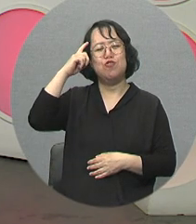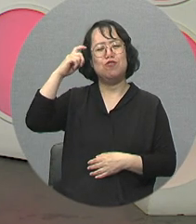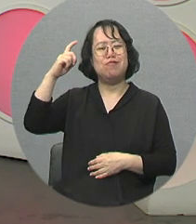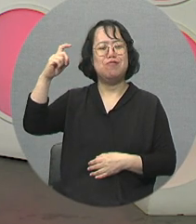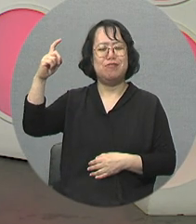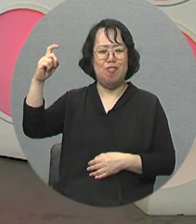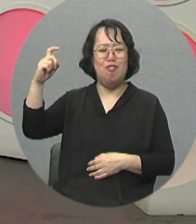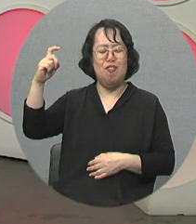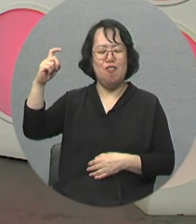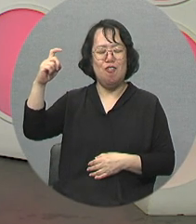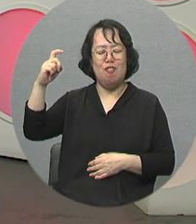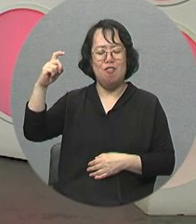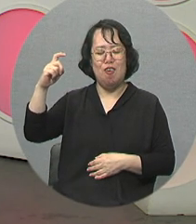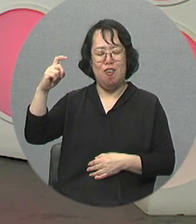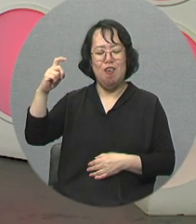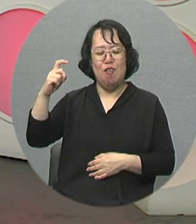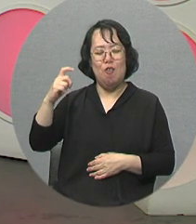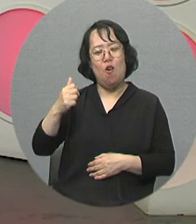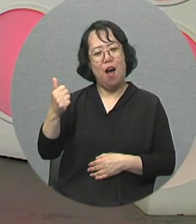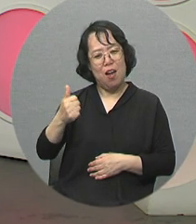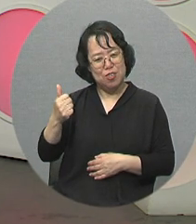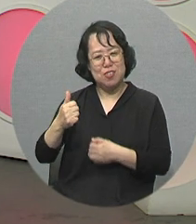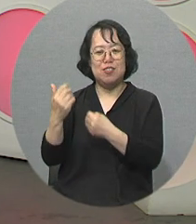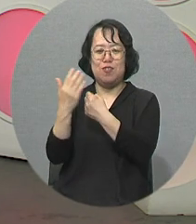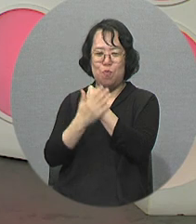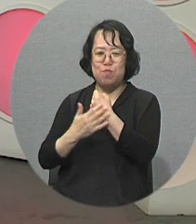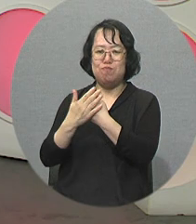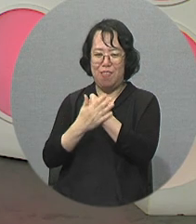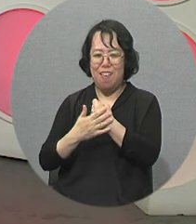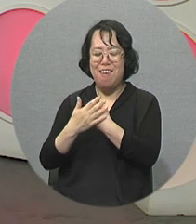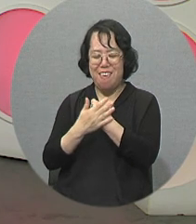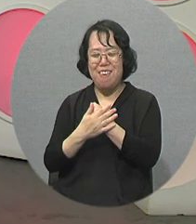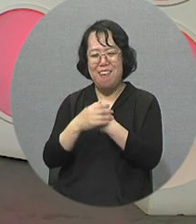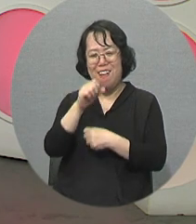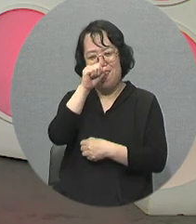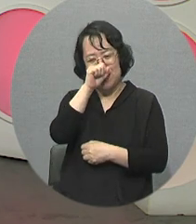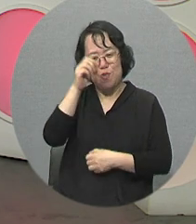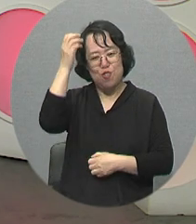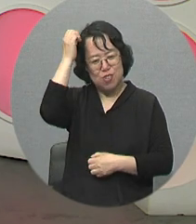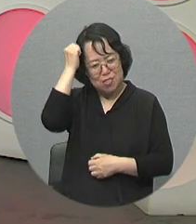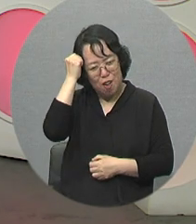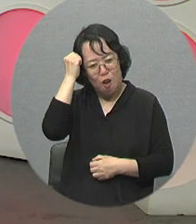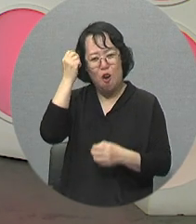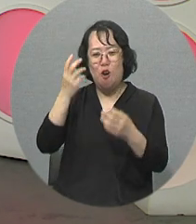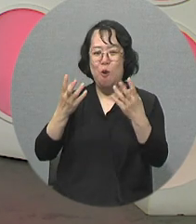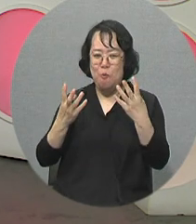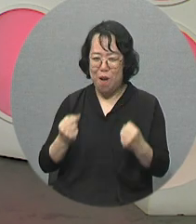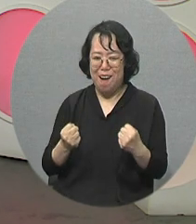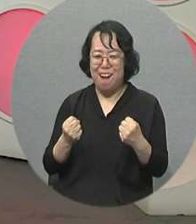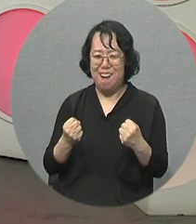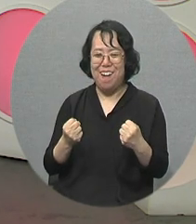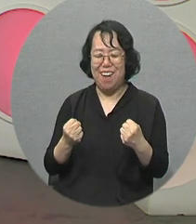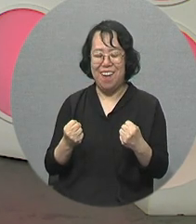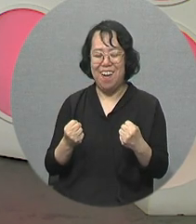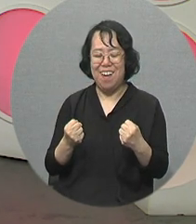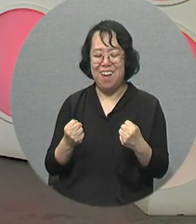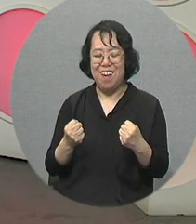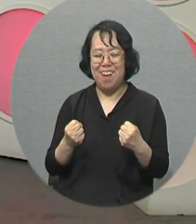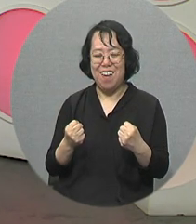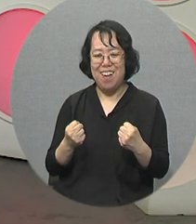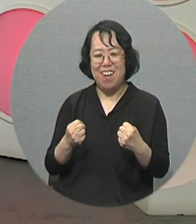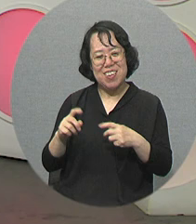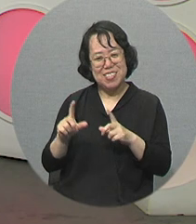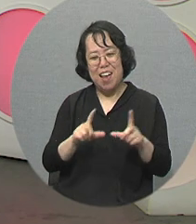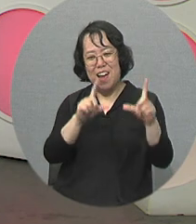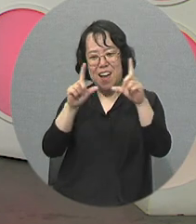것은 그러니까. 그건 추억이 아니에요. 정말 어떤 한 페이지에 핵을 그릴 수 있는 맞아요. 그런 인간 관계에서 배움을 배웠다는